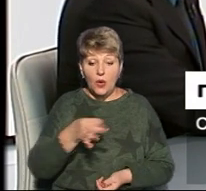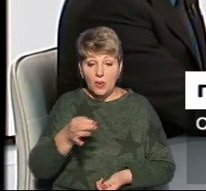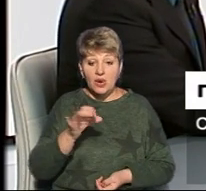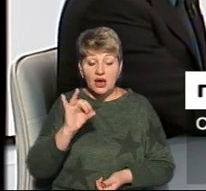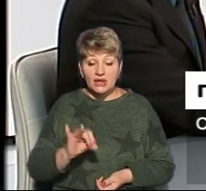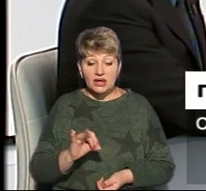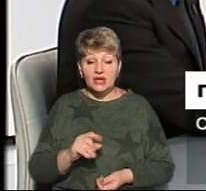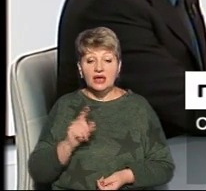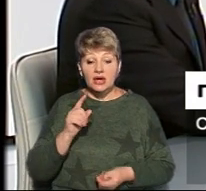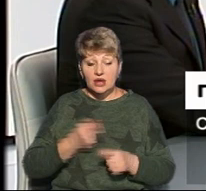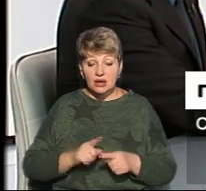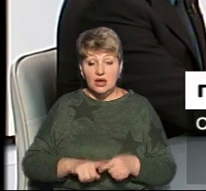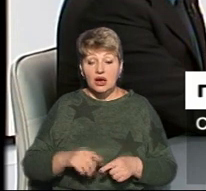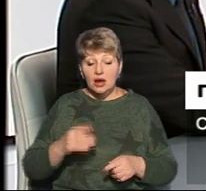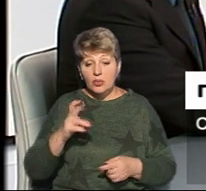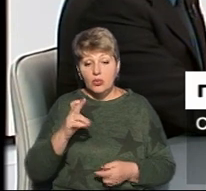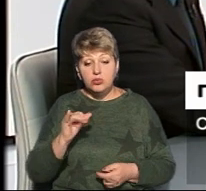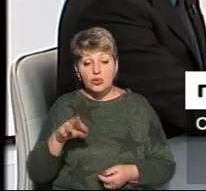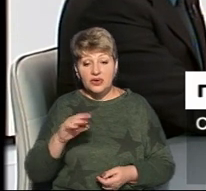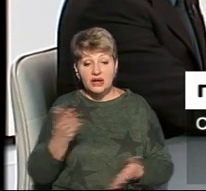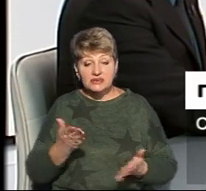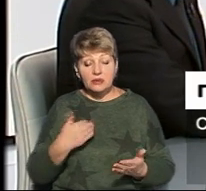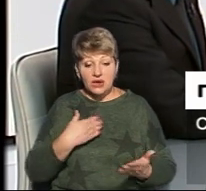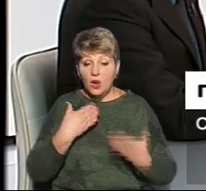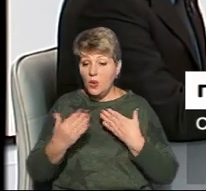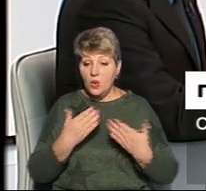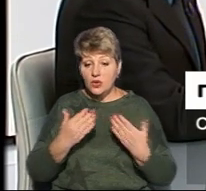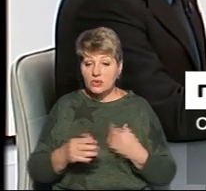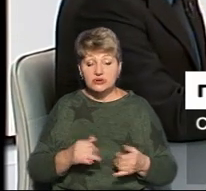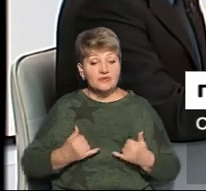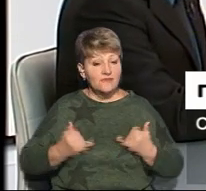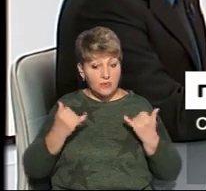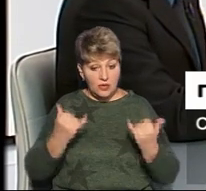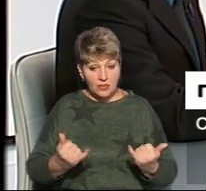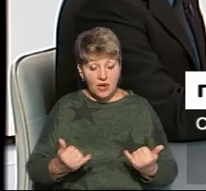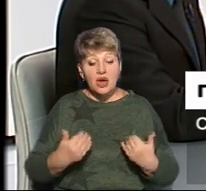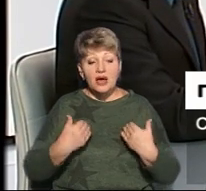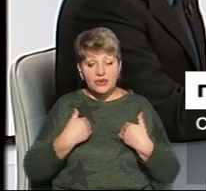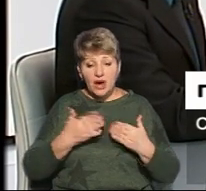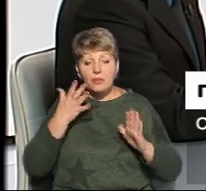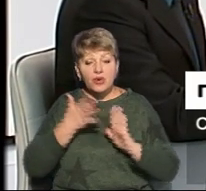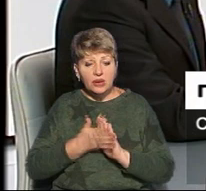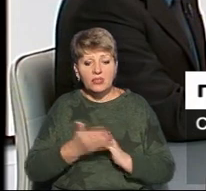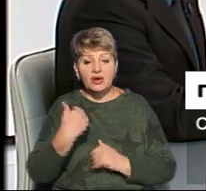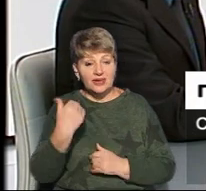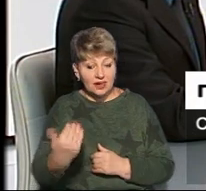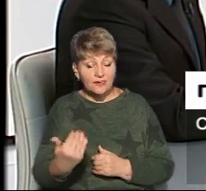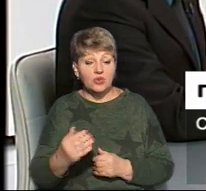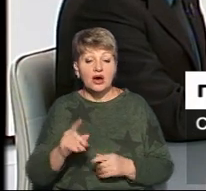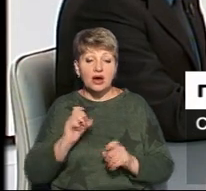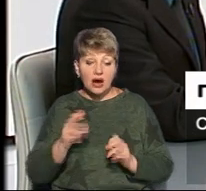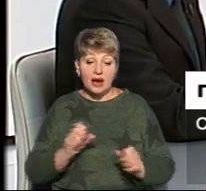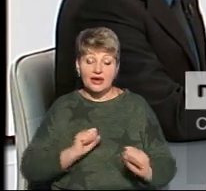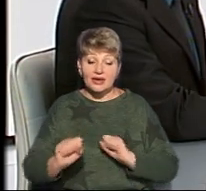до якої відношуся особисто з великою повагою, і розумію його позицію, тому що він як керівник відстоює свої інтереси, інтереси